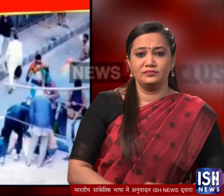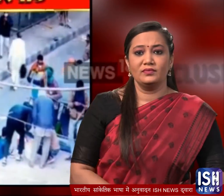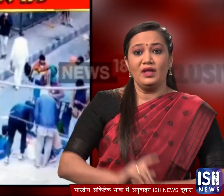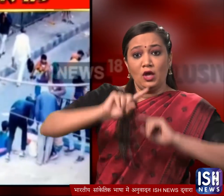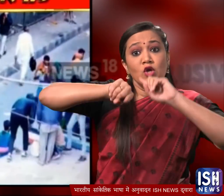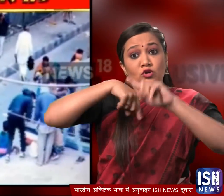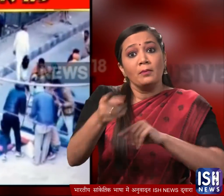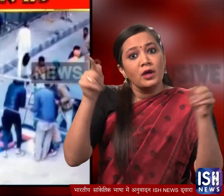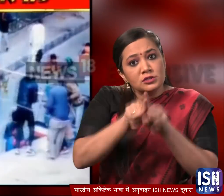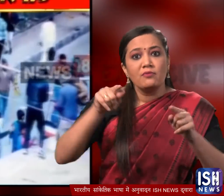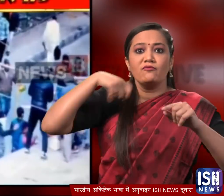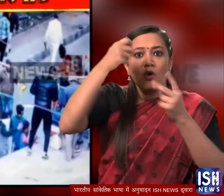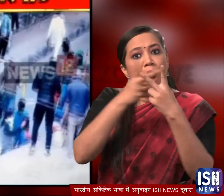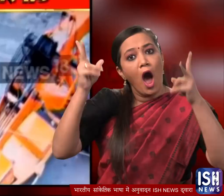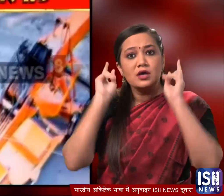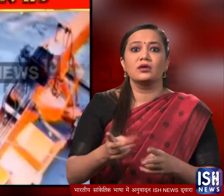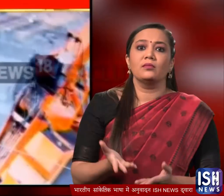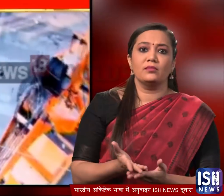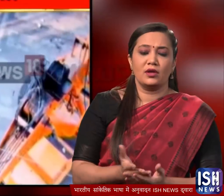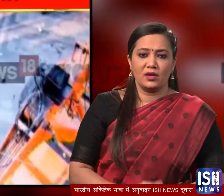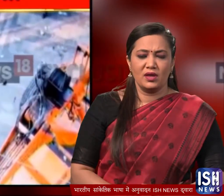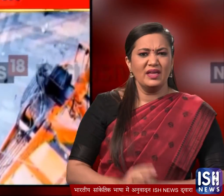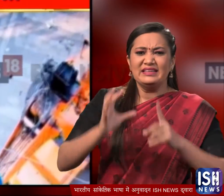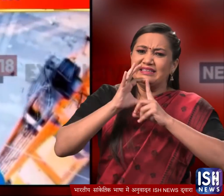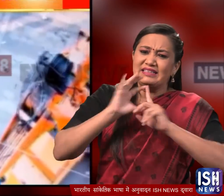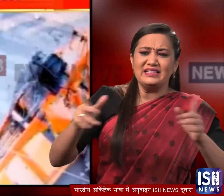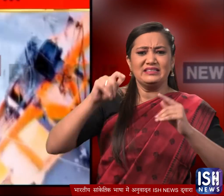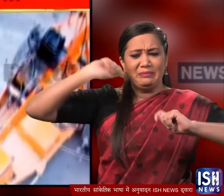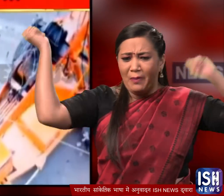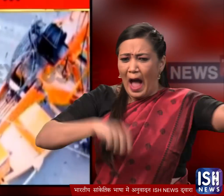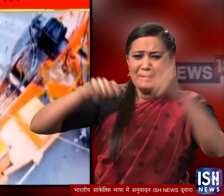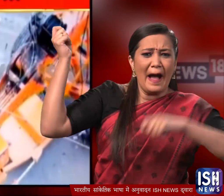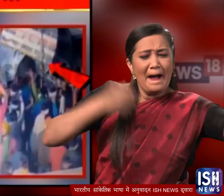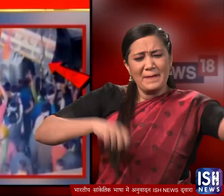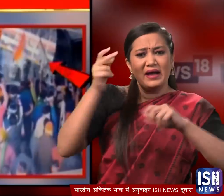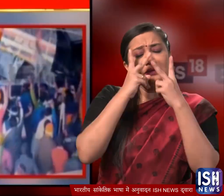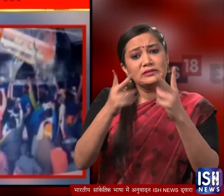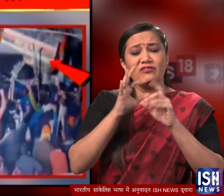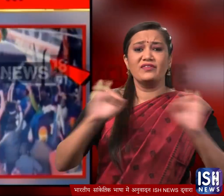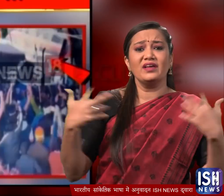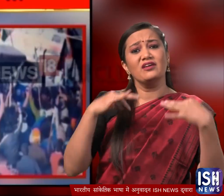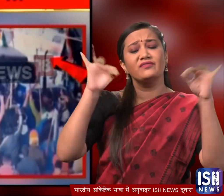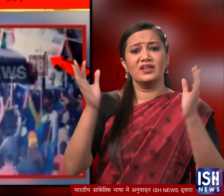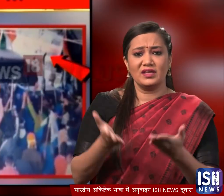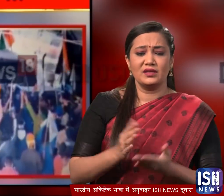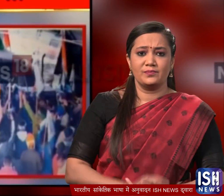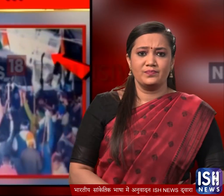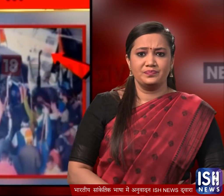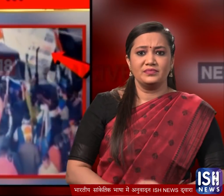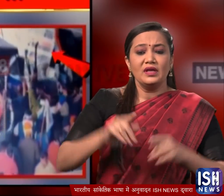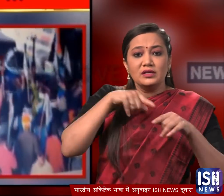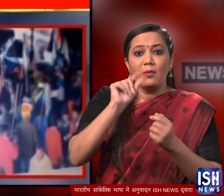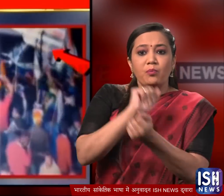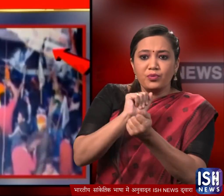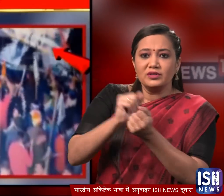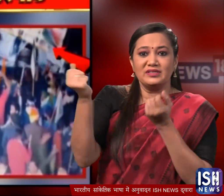और अगले दिन उस हिंसा की कुछ और तस्वीरें सामने आईं, जिनमें उपद्रवी बेधड़क होकर तोड़फोड़ करते दिखे। वीडियो में साफ नजर आया कि हुड़दंग करने वालों